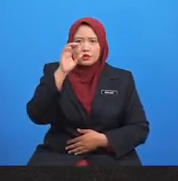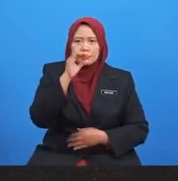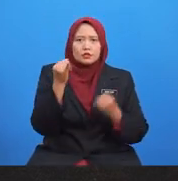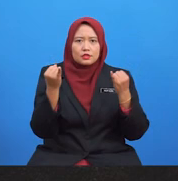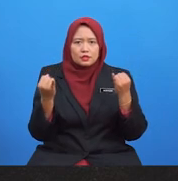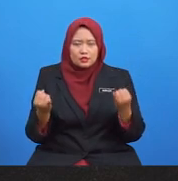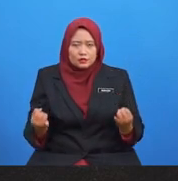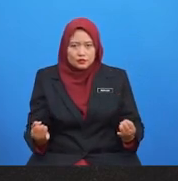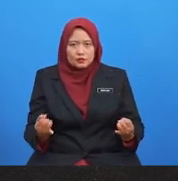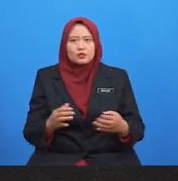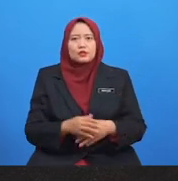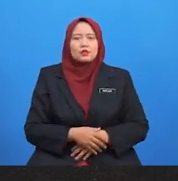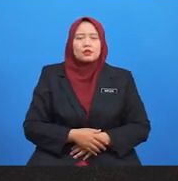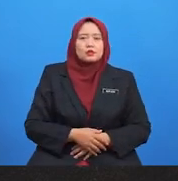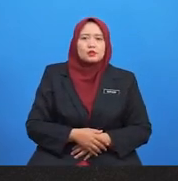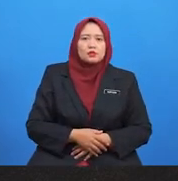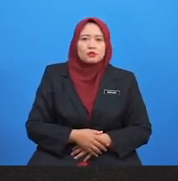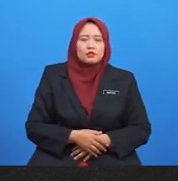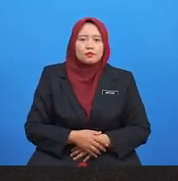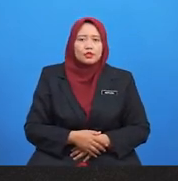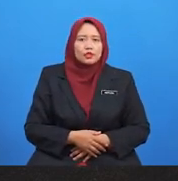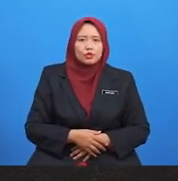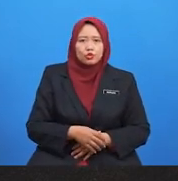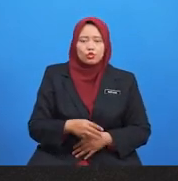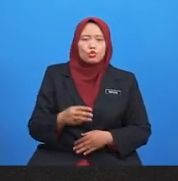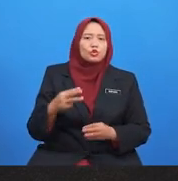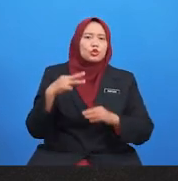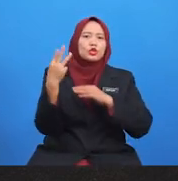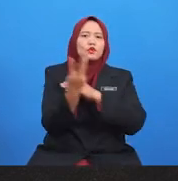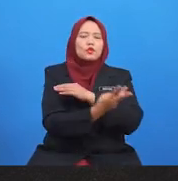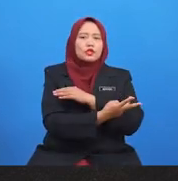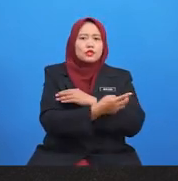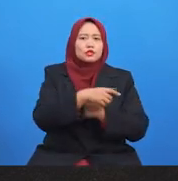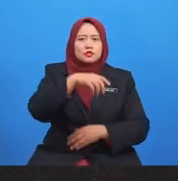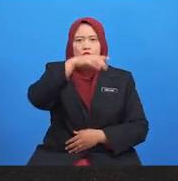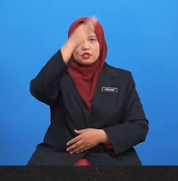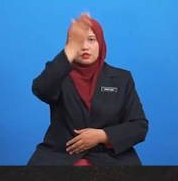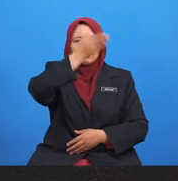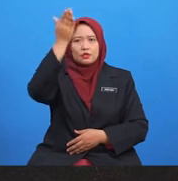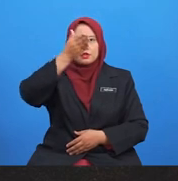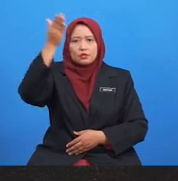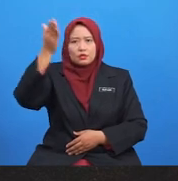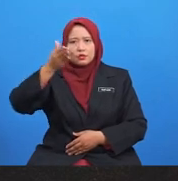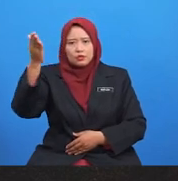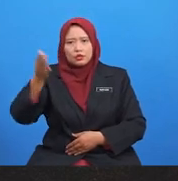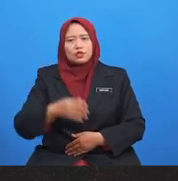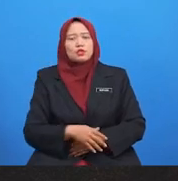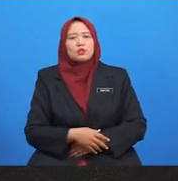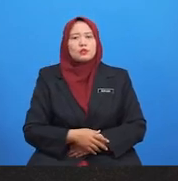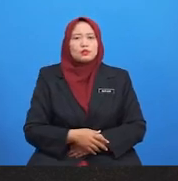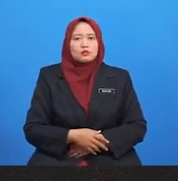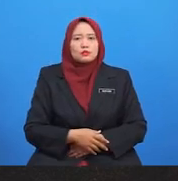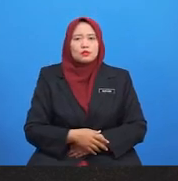Maka, kita perlu mencari isi padu bagi kawasan berluri yang dijana 360